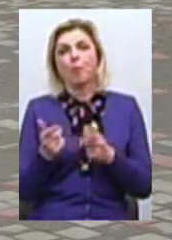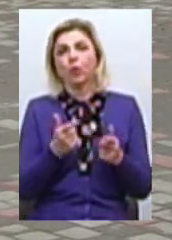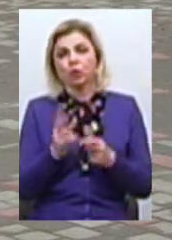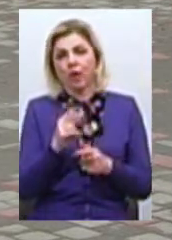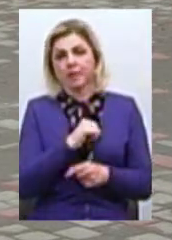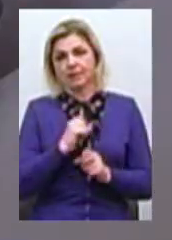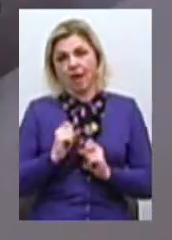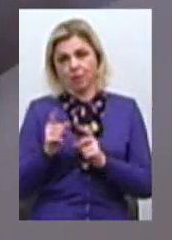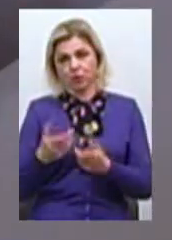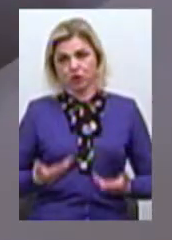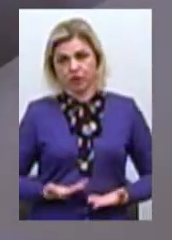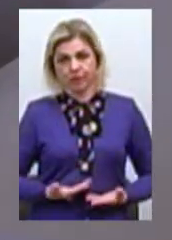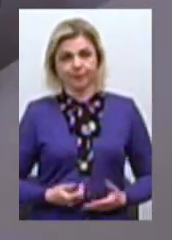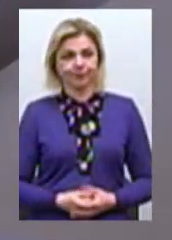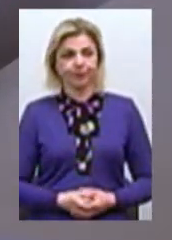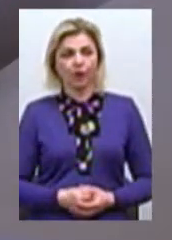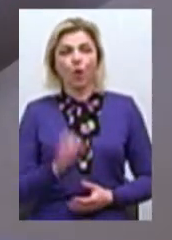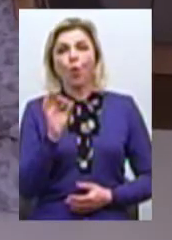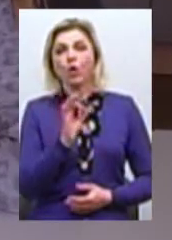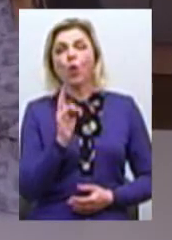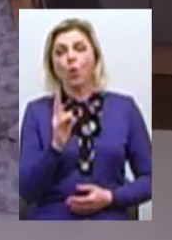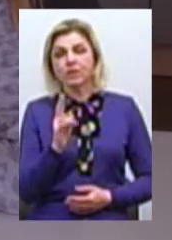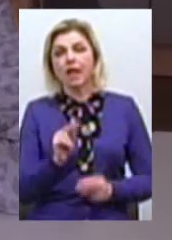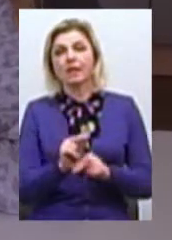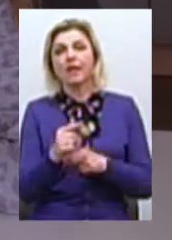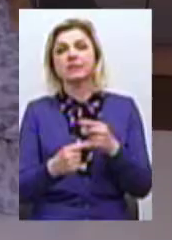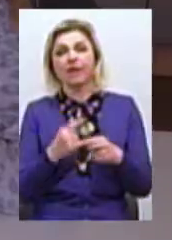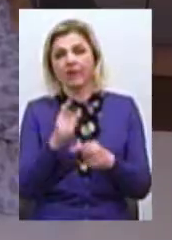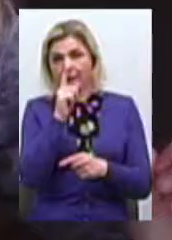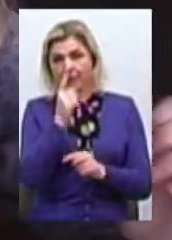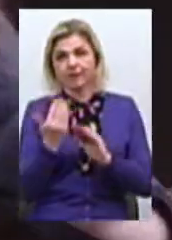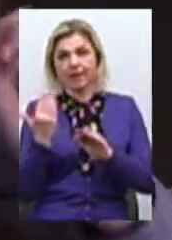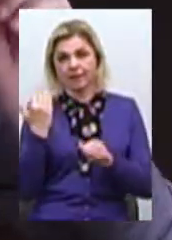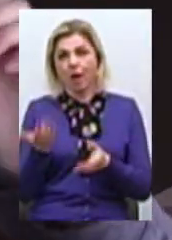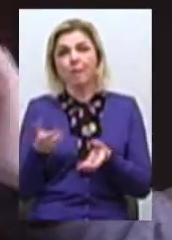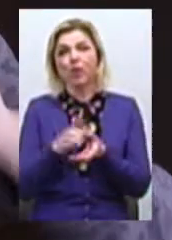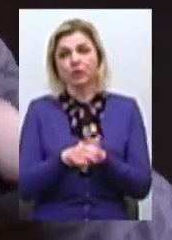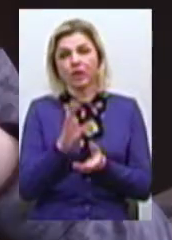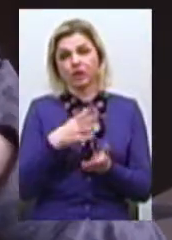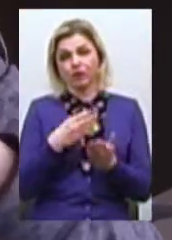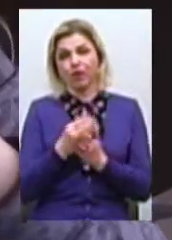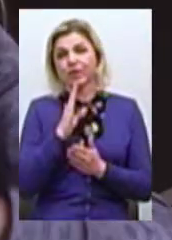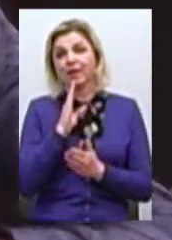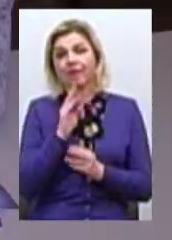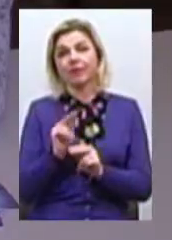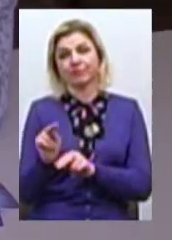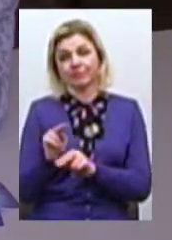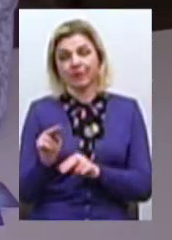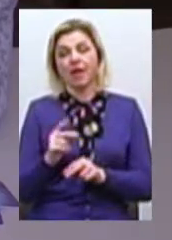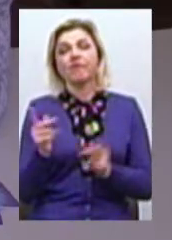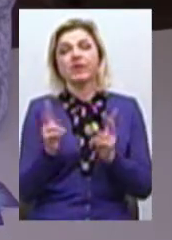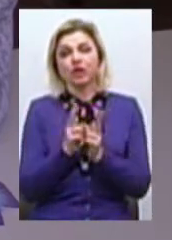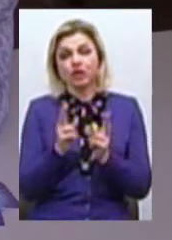життя. Ольга Рогозіна – наставниця. Місяць тому познайомилася зі своєю підопічною Христиною. Зустрічаються один раз на